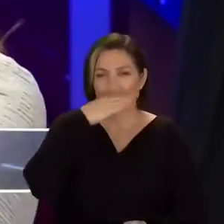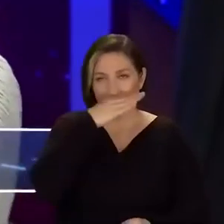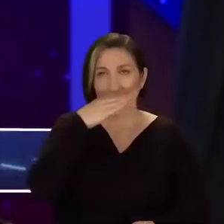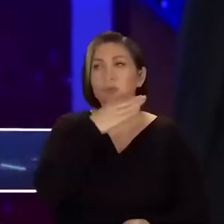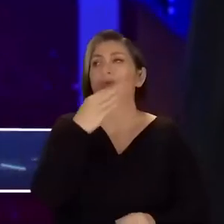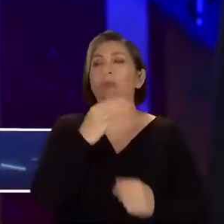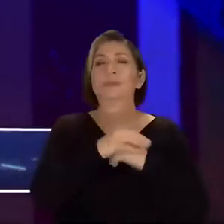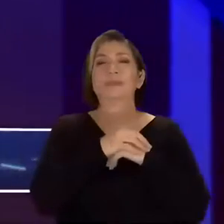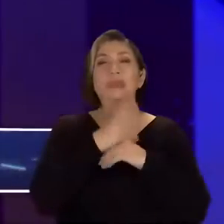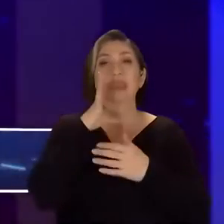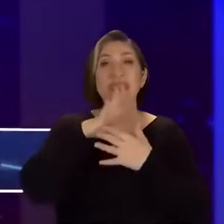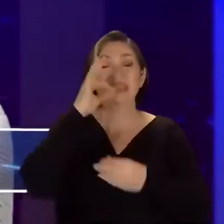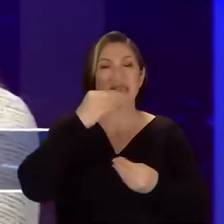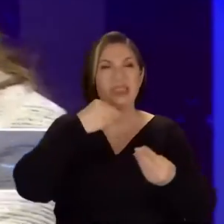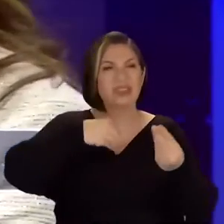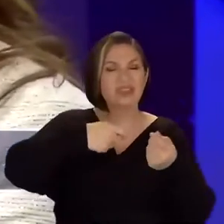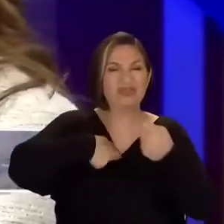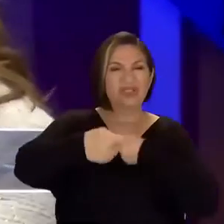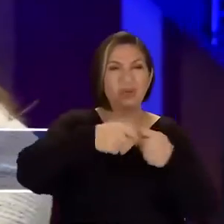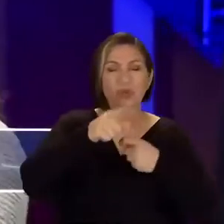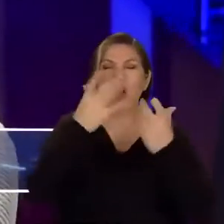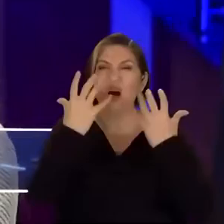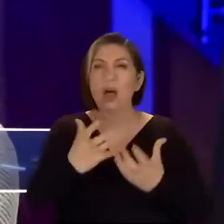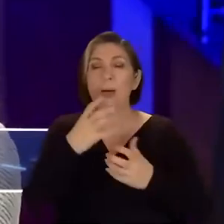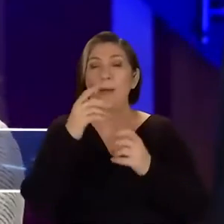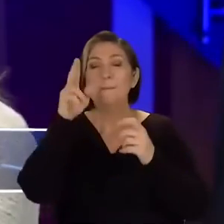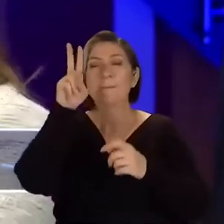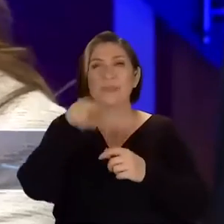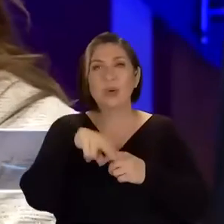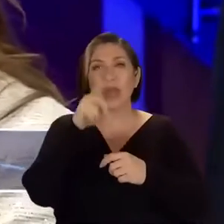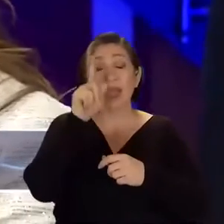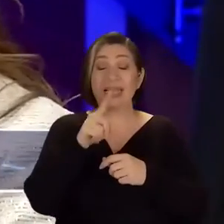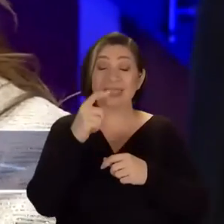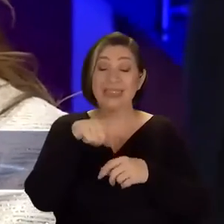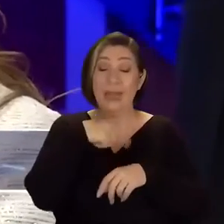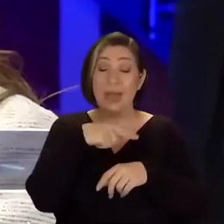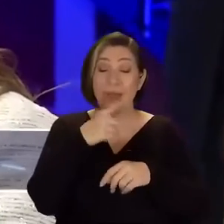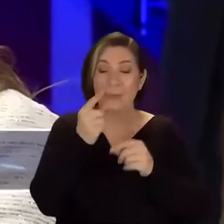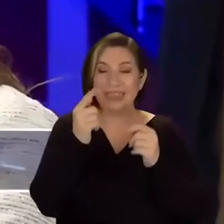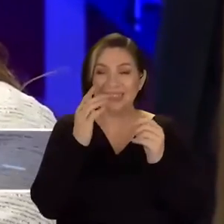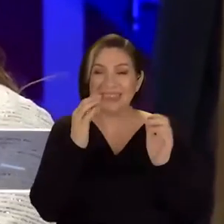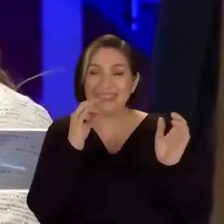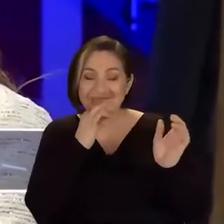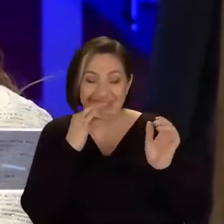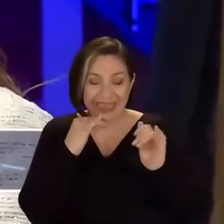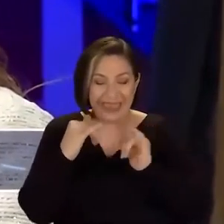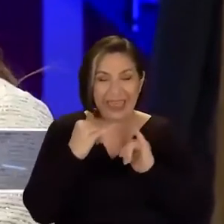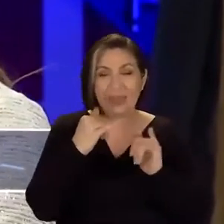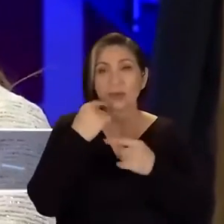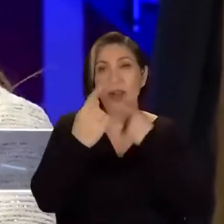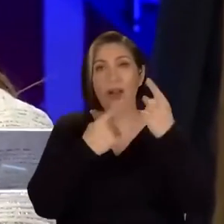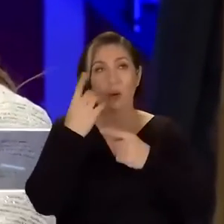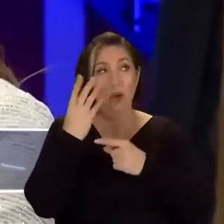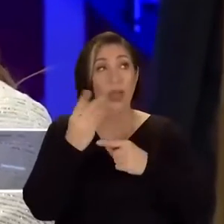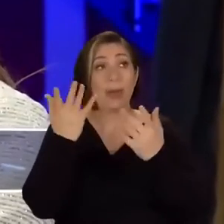zaten ve insan ticareti. Bitcoin'le, şimdi bunlar çok ağır. Biraz önce tabii söylediğiniz gibi ilk zamanlarda bir yakınlaştırılan söylemler oldu.